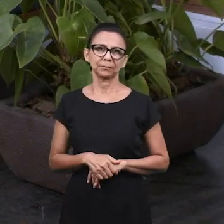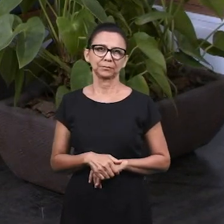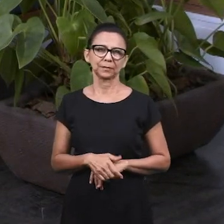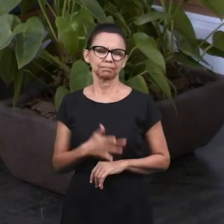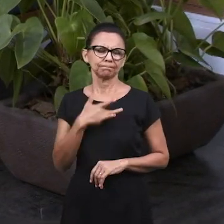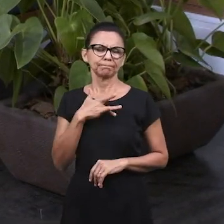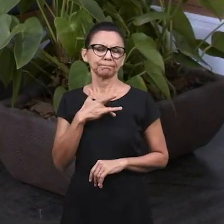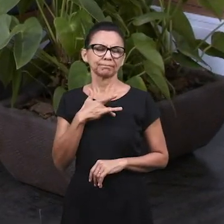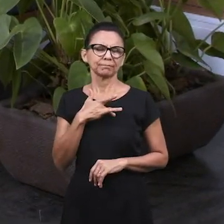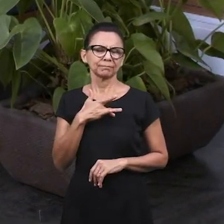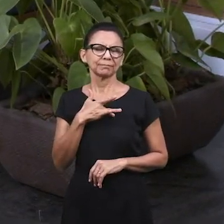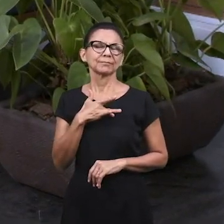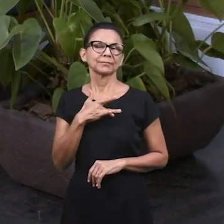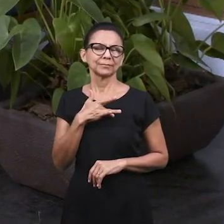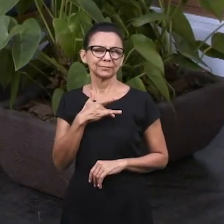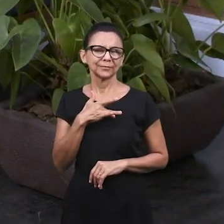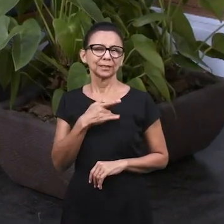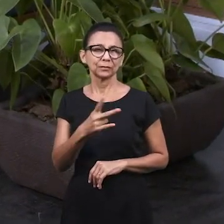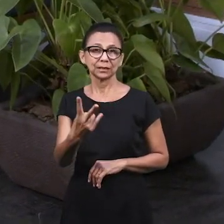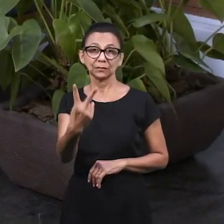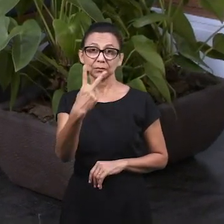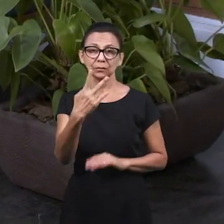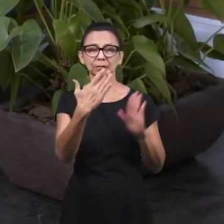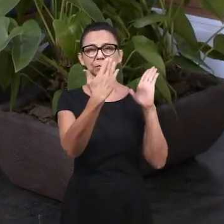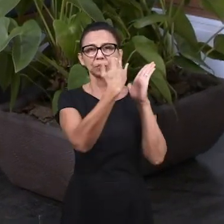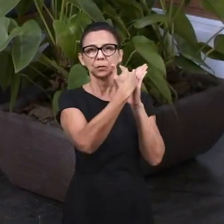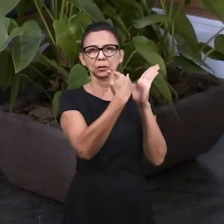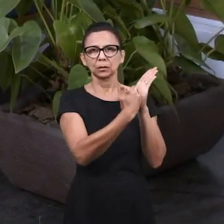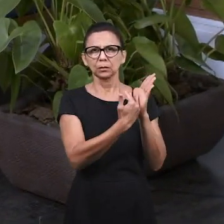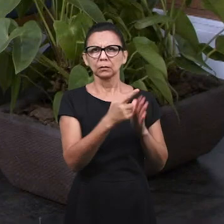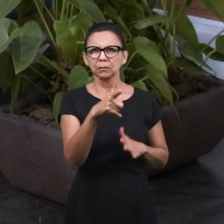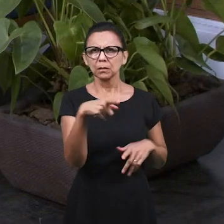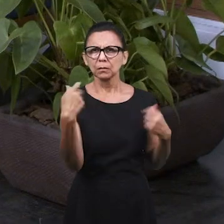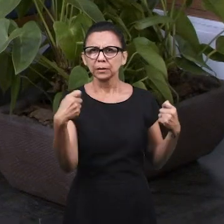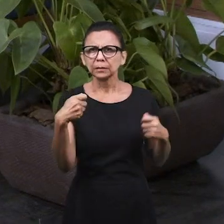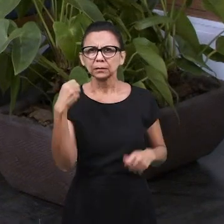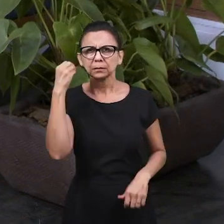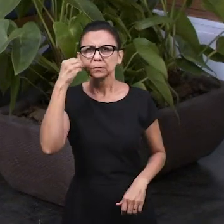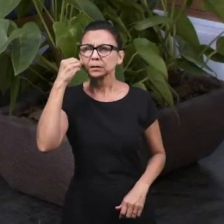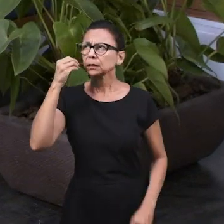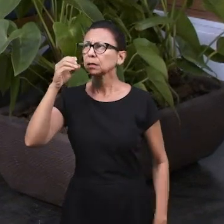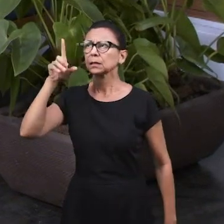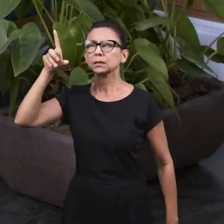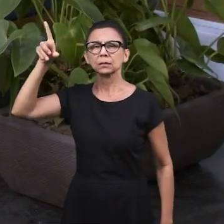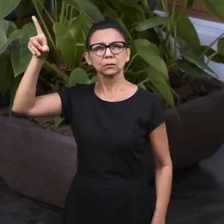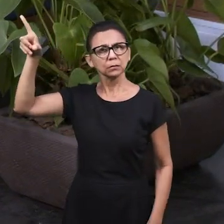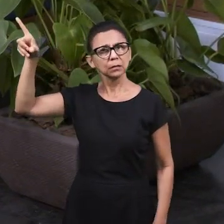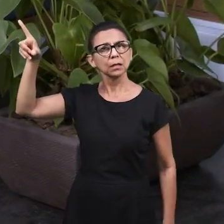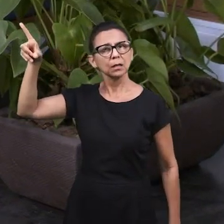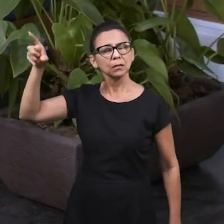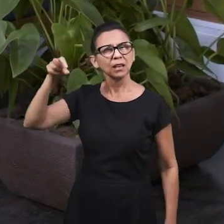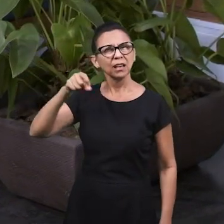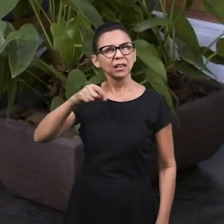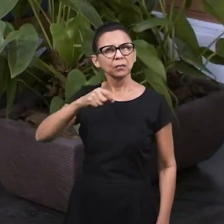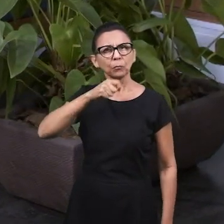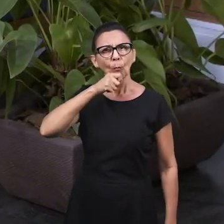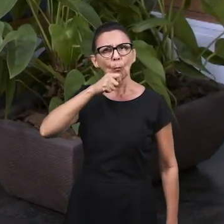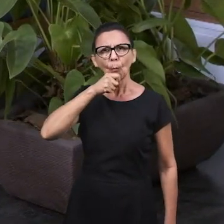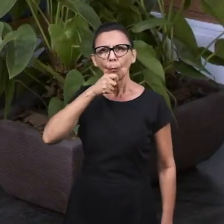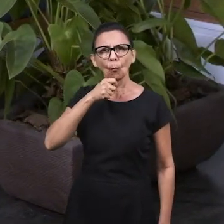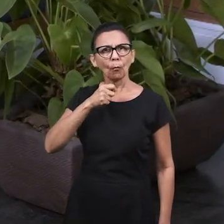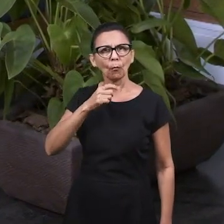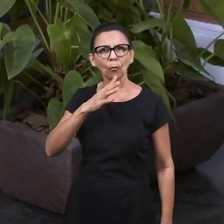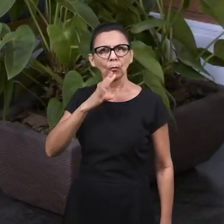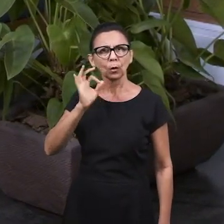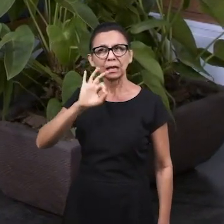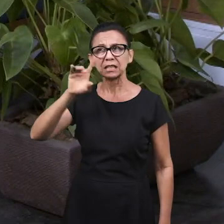touchés par ce qui a été touché, dit dans cette programmation. Vous qui avez besoin d'avoir une expérience avec Dieu, vous